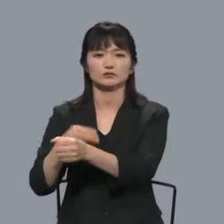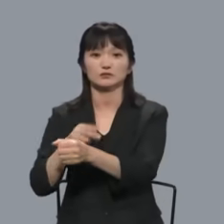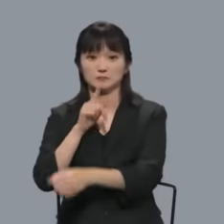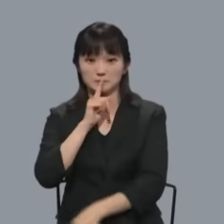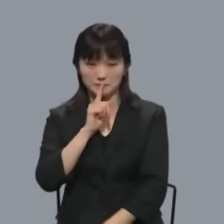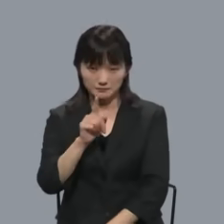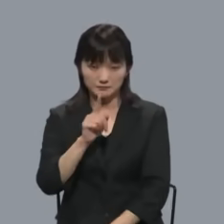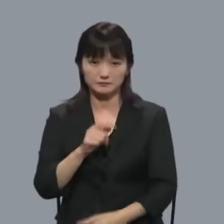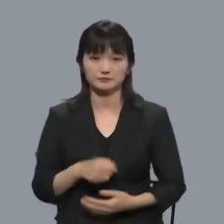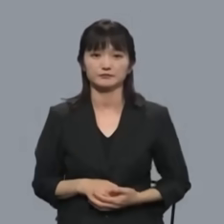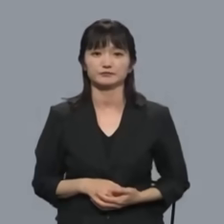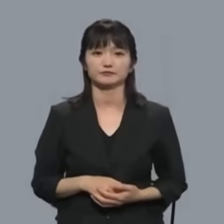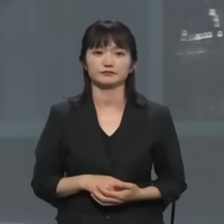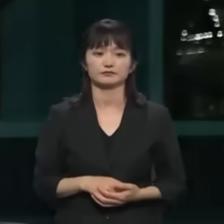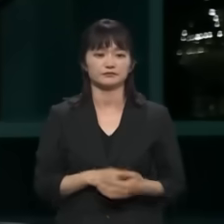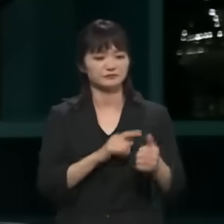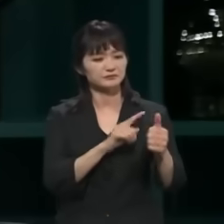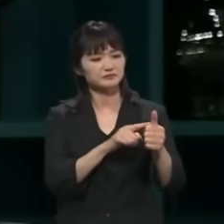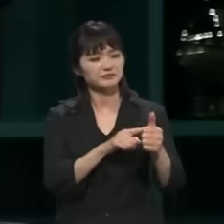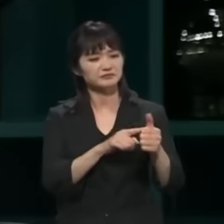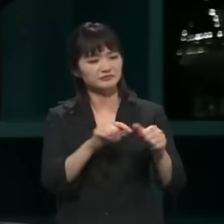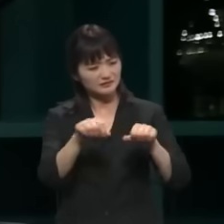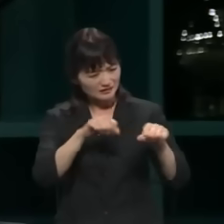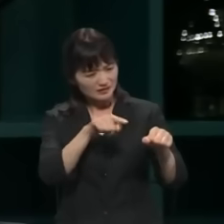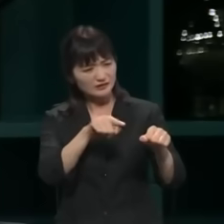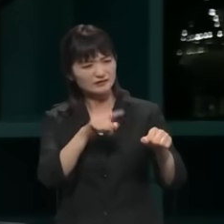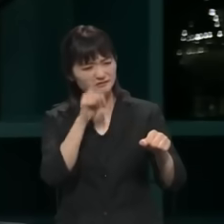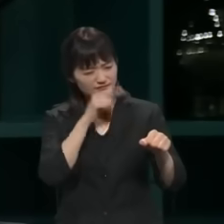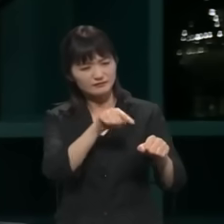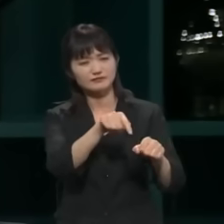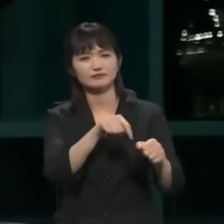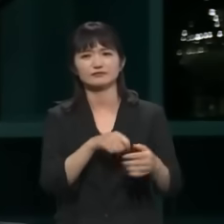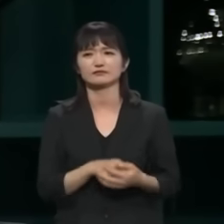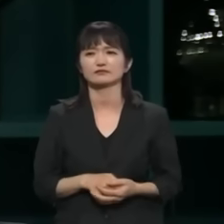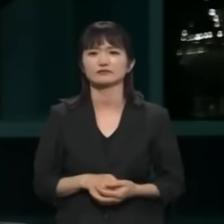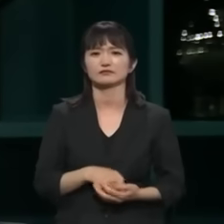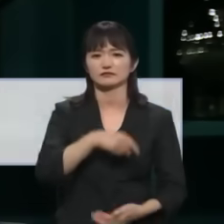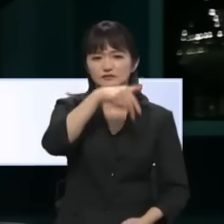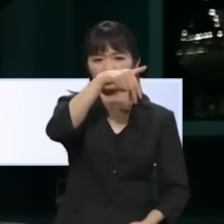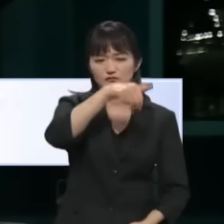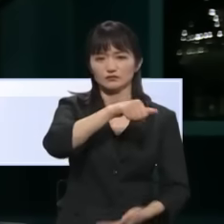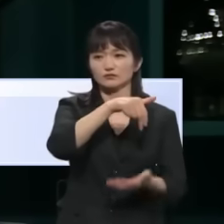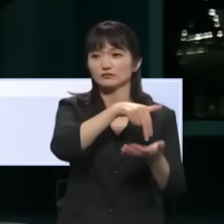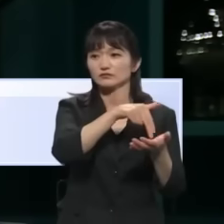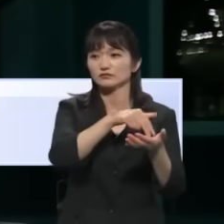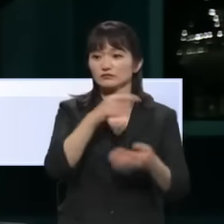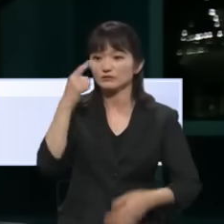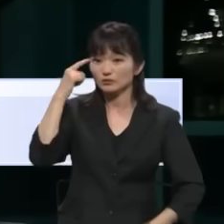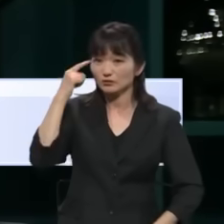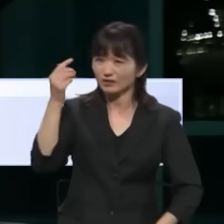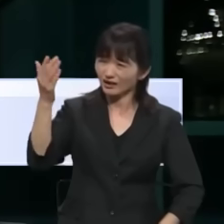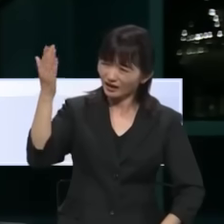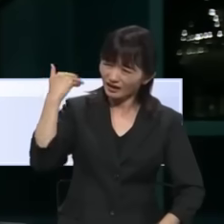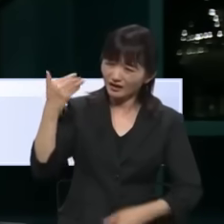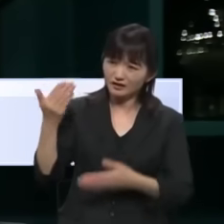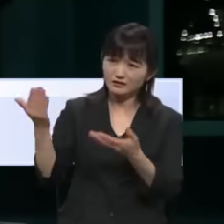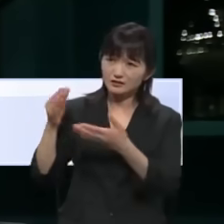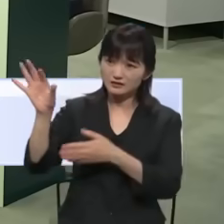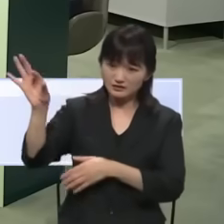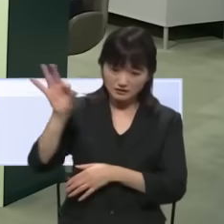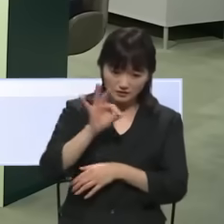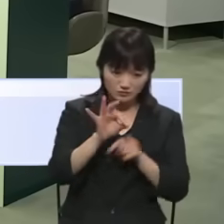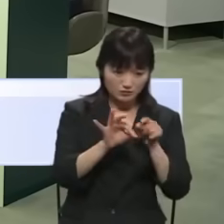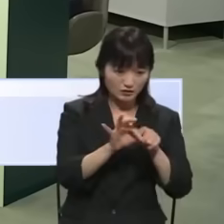언급을 하면서 이제 좀 고약하다라는 단어를 설명했다는 것이고 주호민 씨 측은 그 부분이 왜 예전 일을 끌어들여서 이제